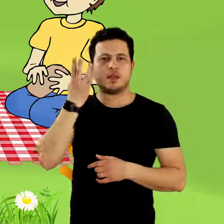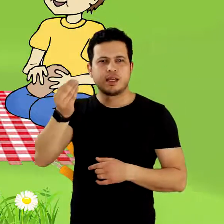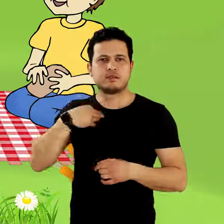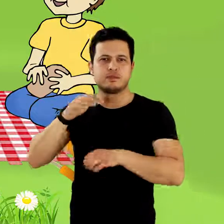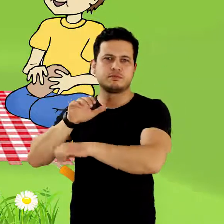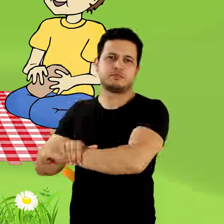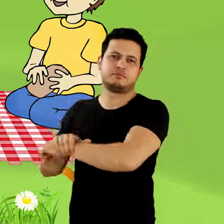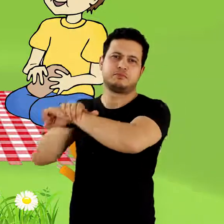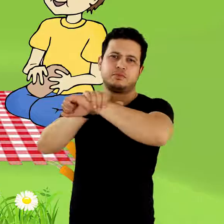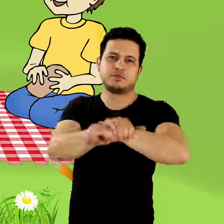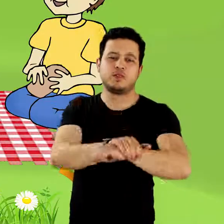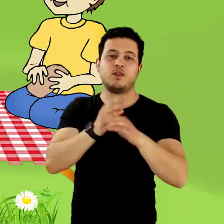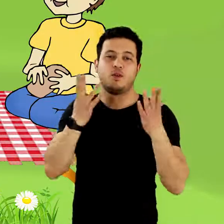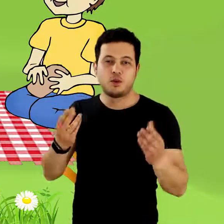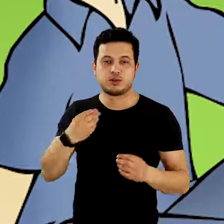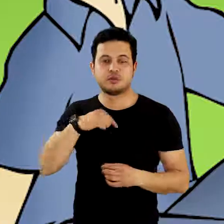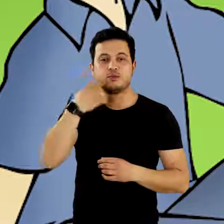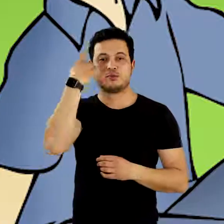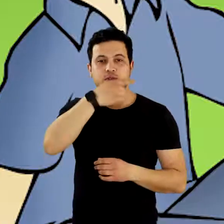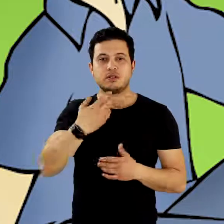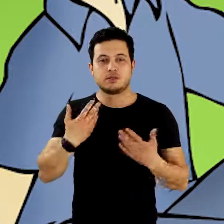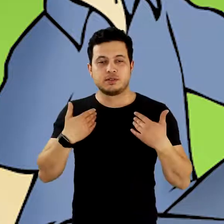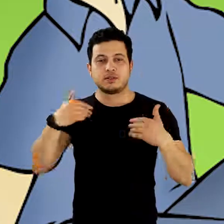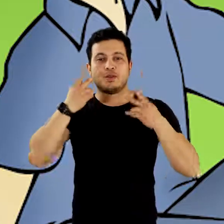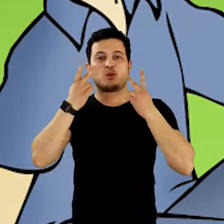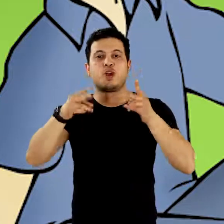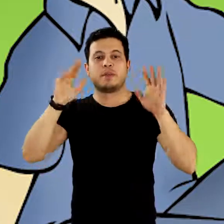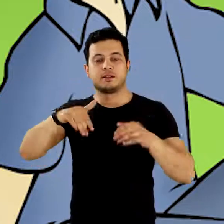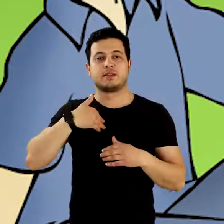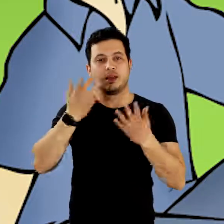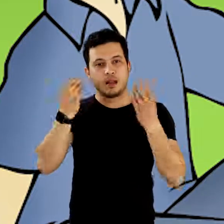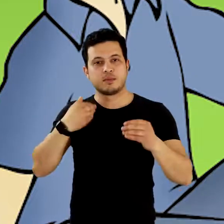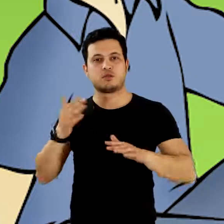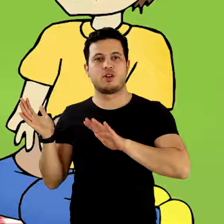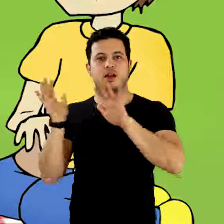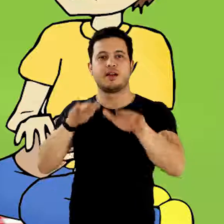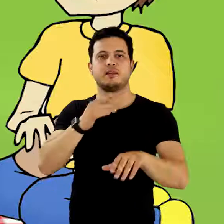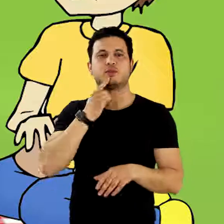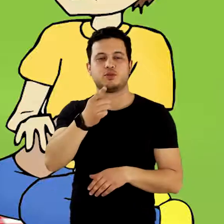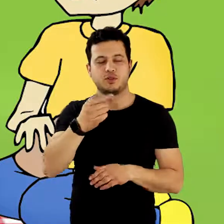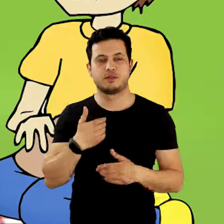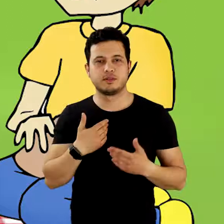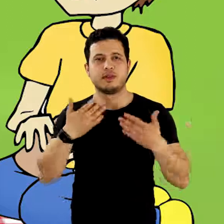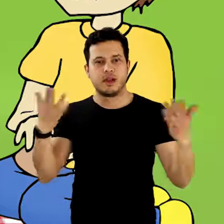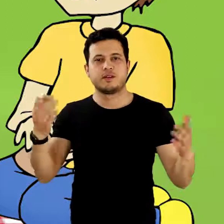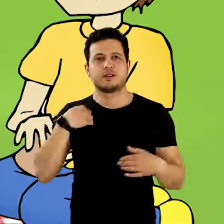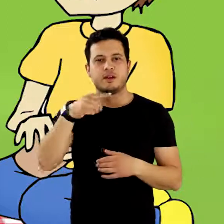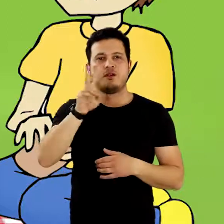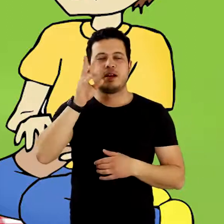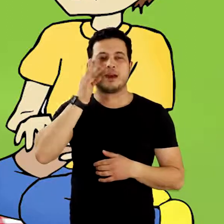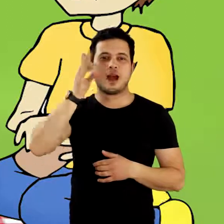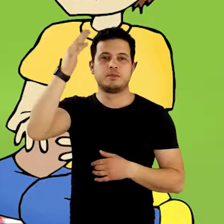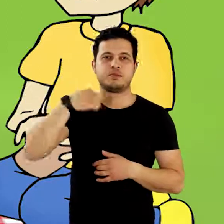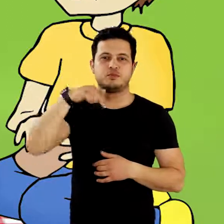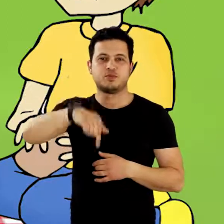abi. Yoksa burayı göremezdik. Evet, gerçekten çok eğlendik. Değil mi Çınar? Kesinlikle Veysel abi. Biz